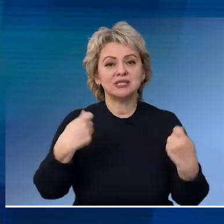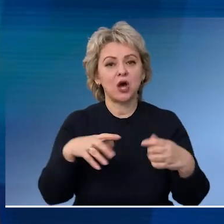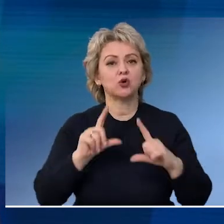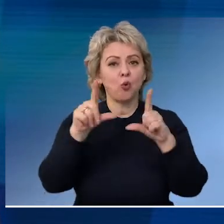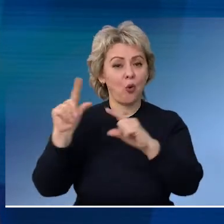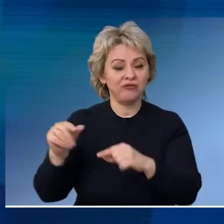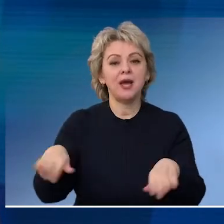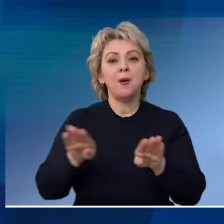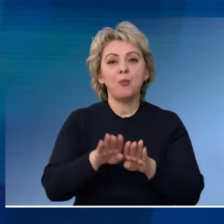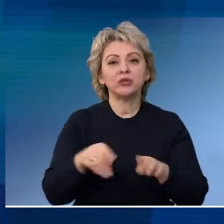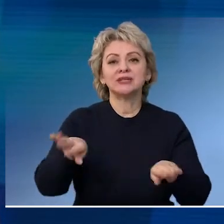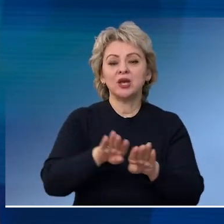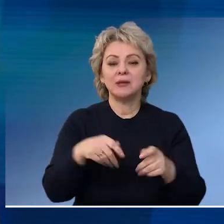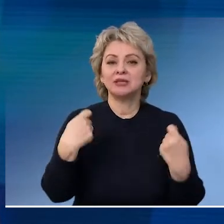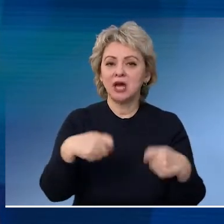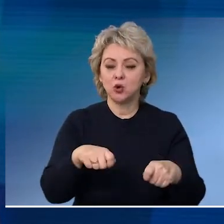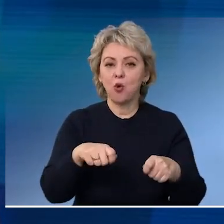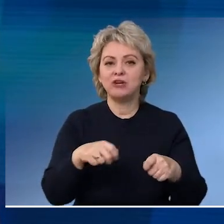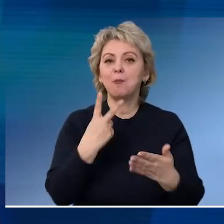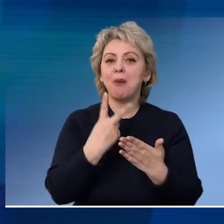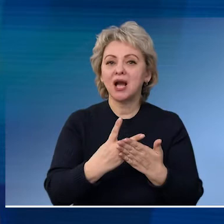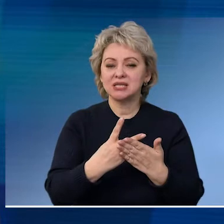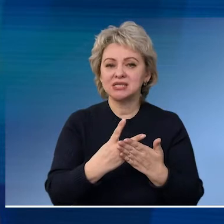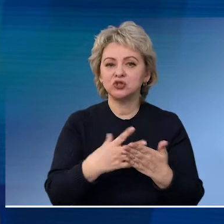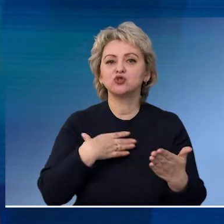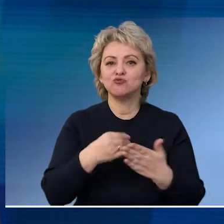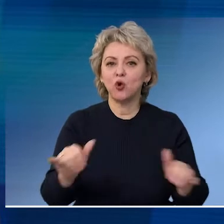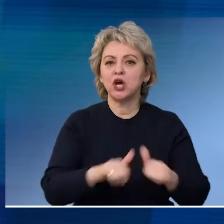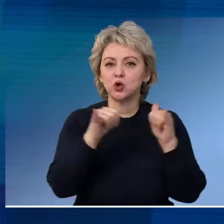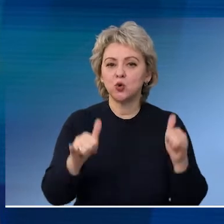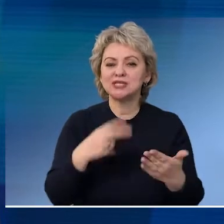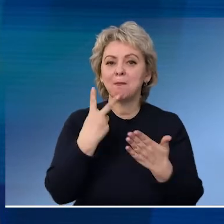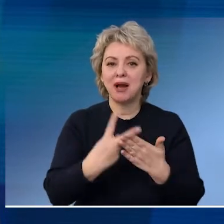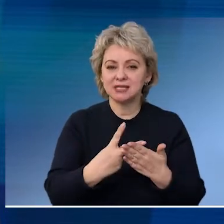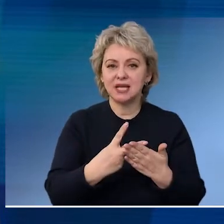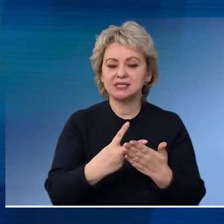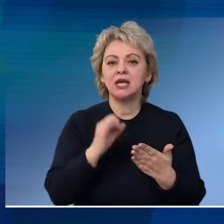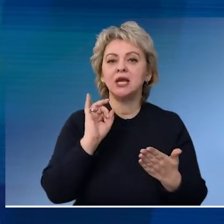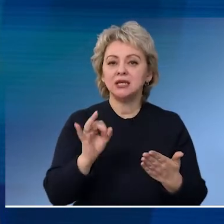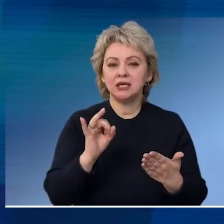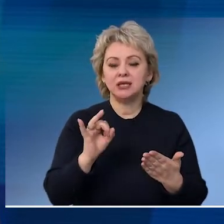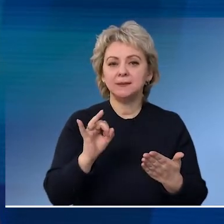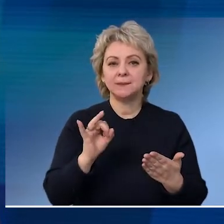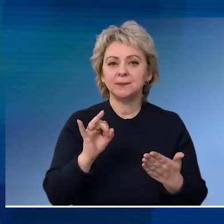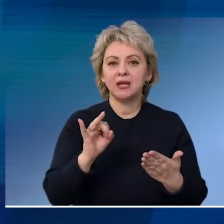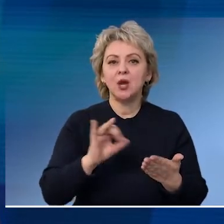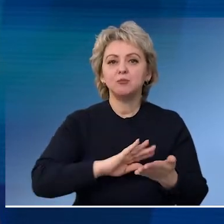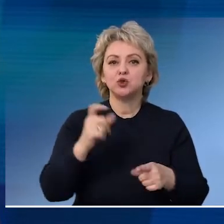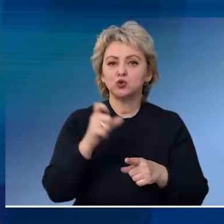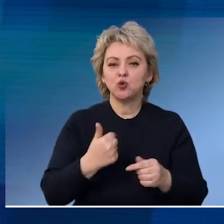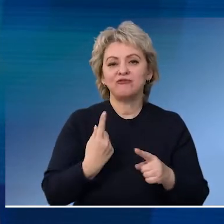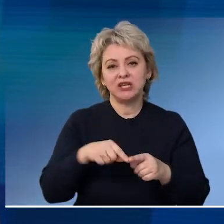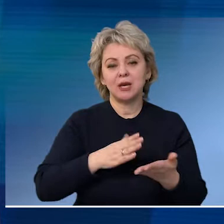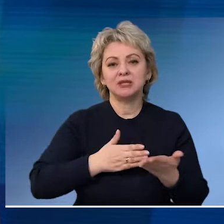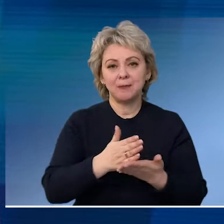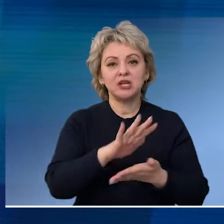этим каналам и форматам торговли показывают свой рост показатели. И,